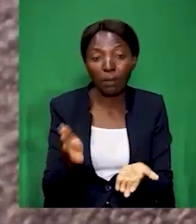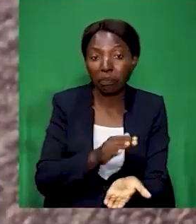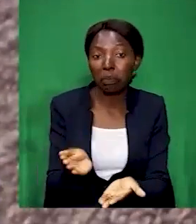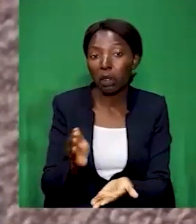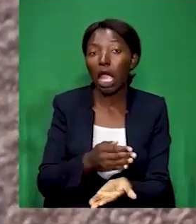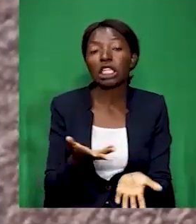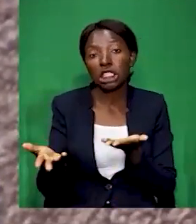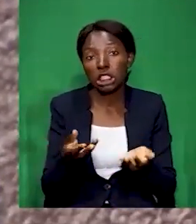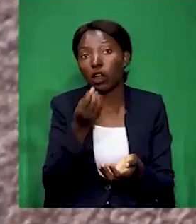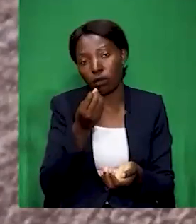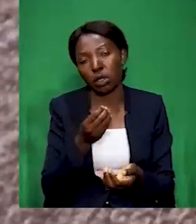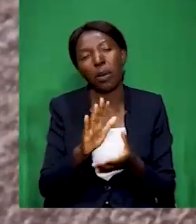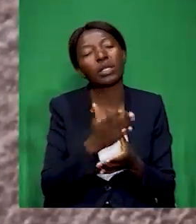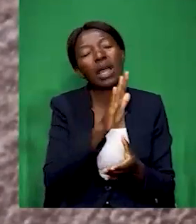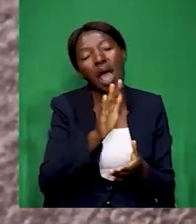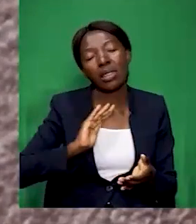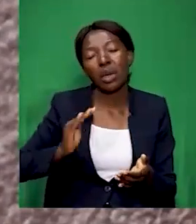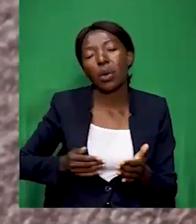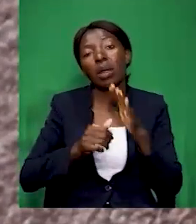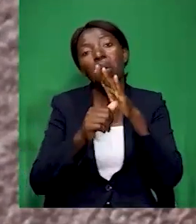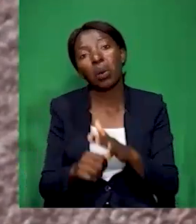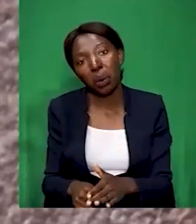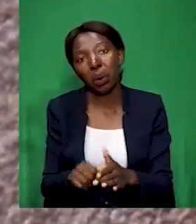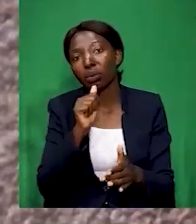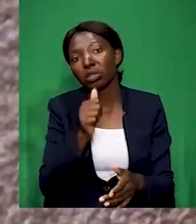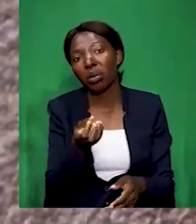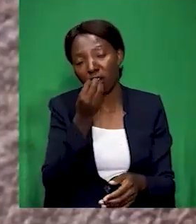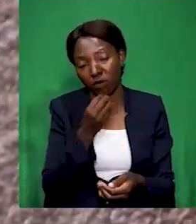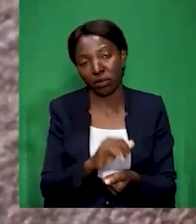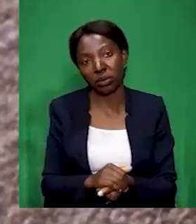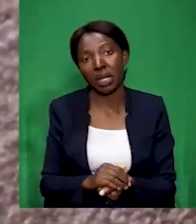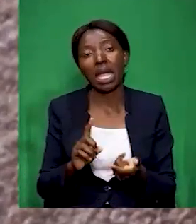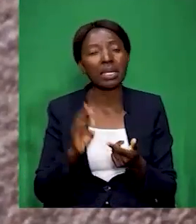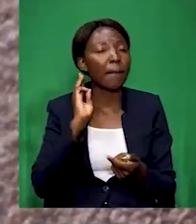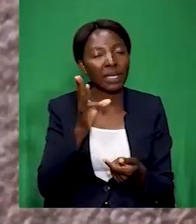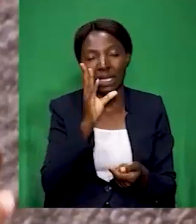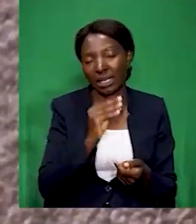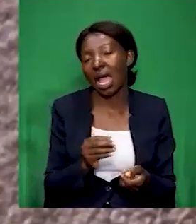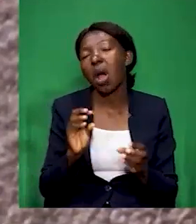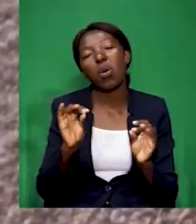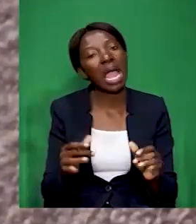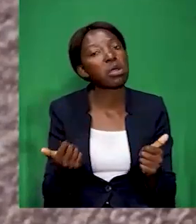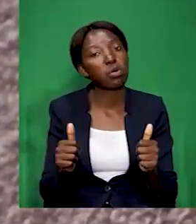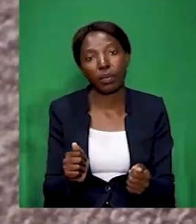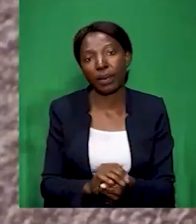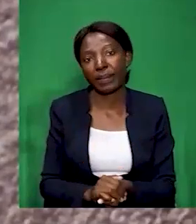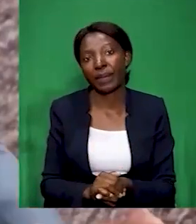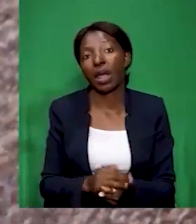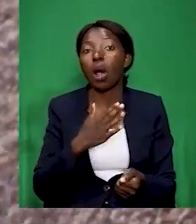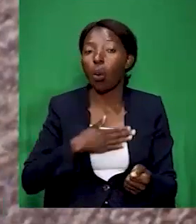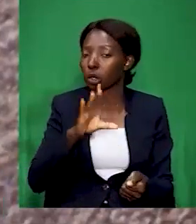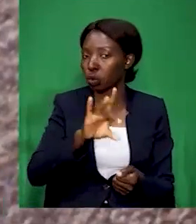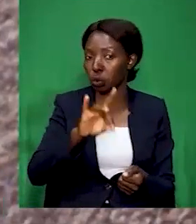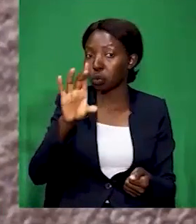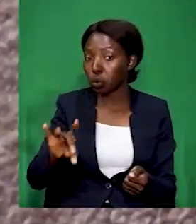kune chirikadzi dziri ku deprive wadzichinyimwa chikafu ah vanapita vanotiko aiwa azvina kushata regati